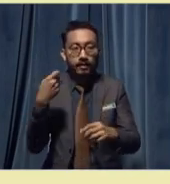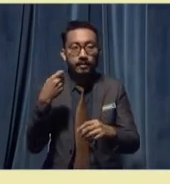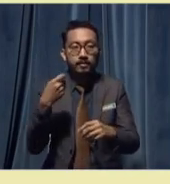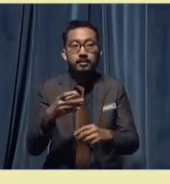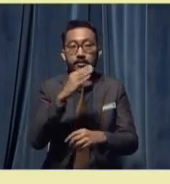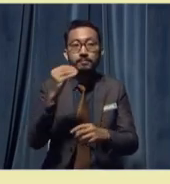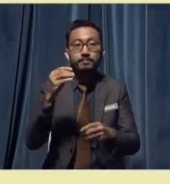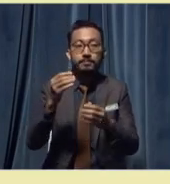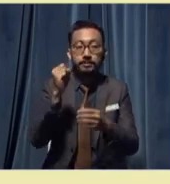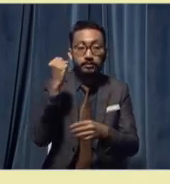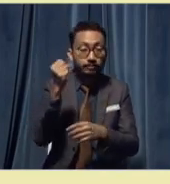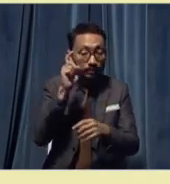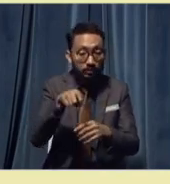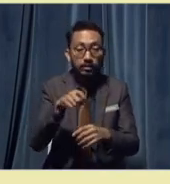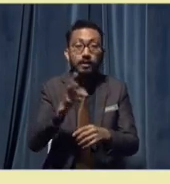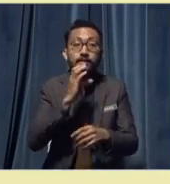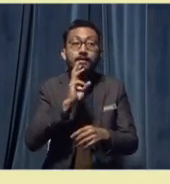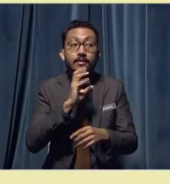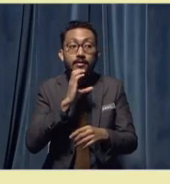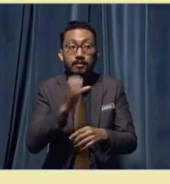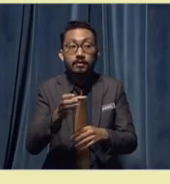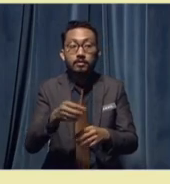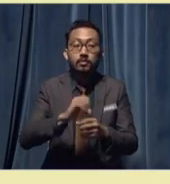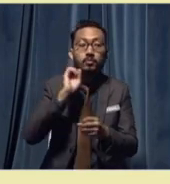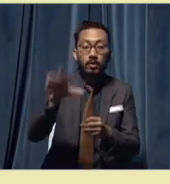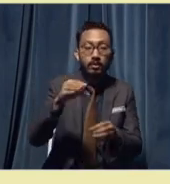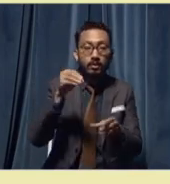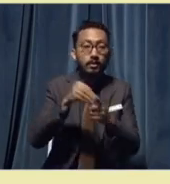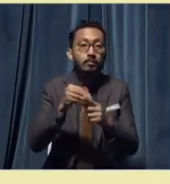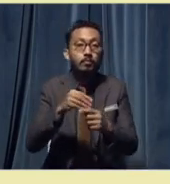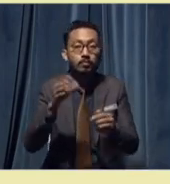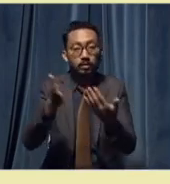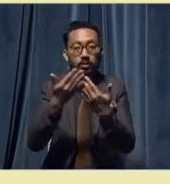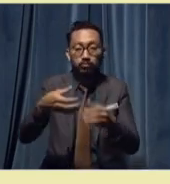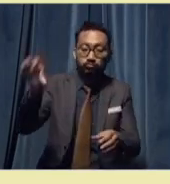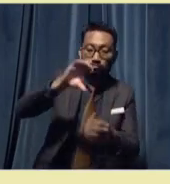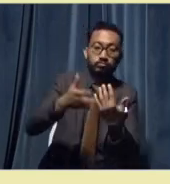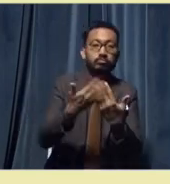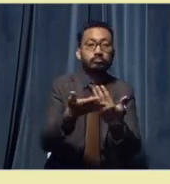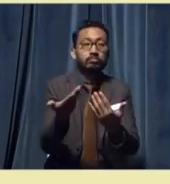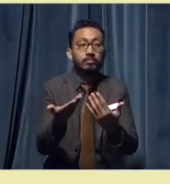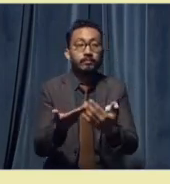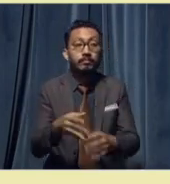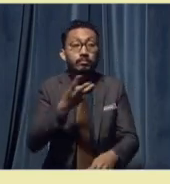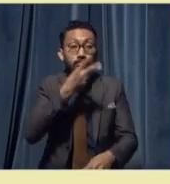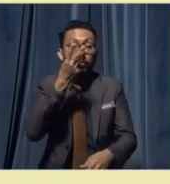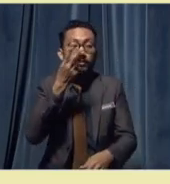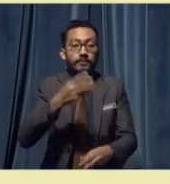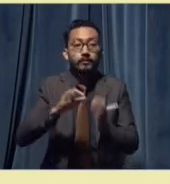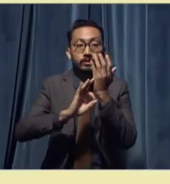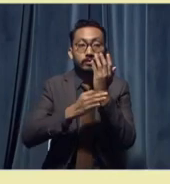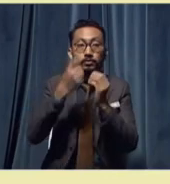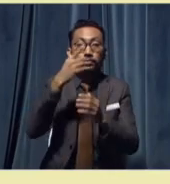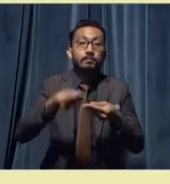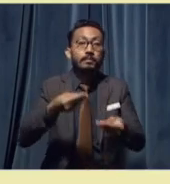deterjen sentiasa dalam keadaan kering dan memastikan cecair deterjen